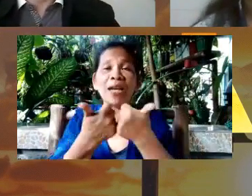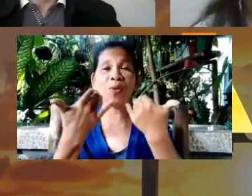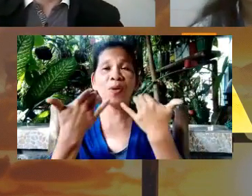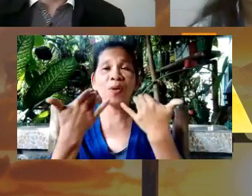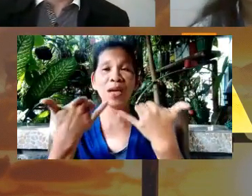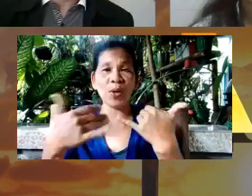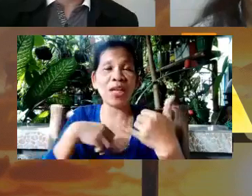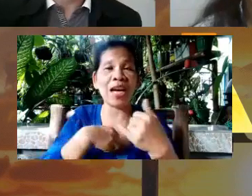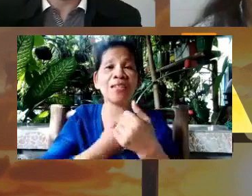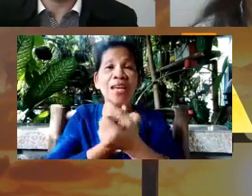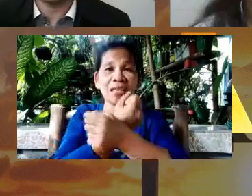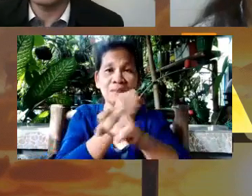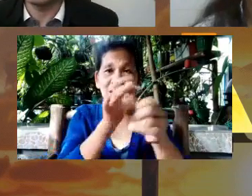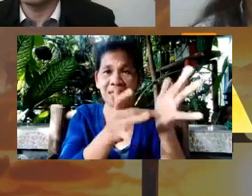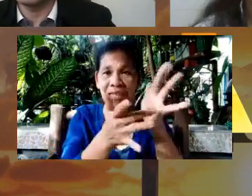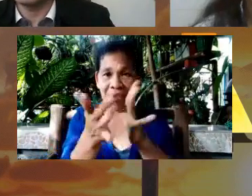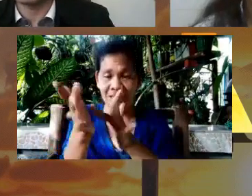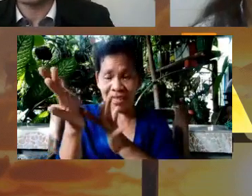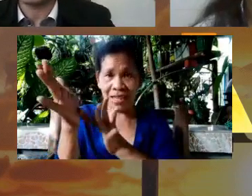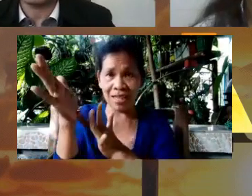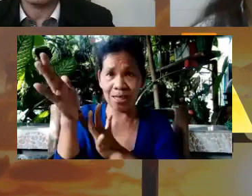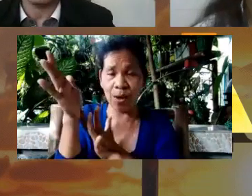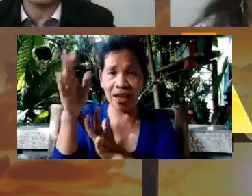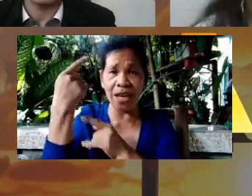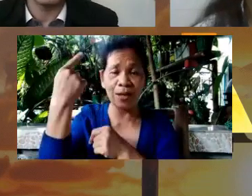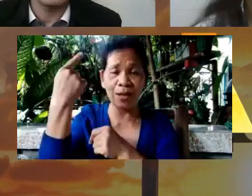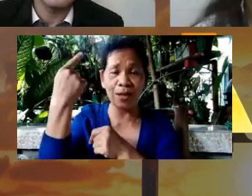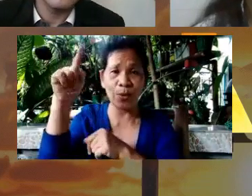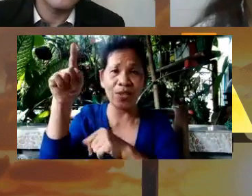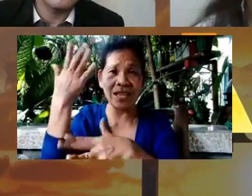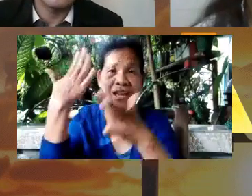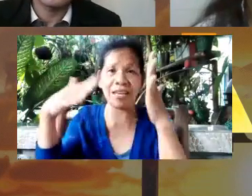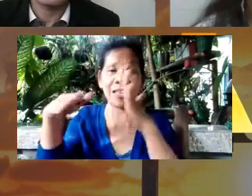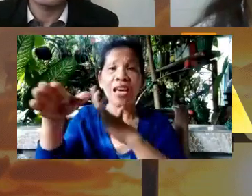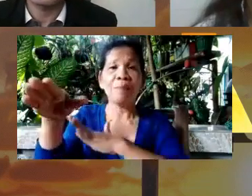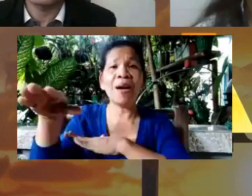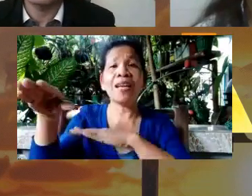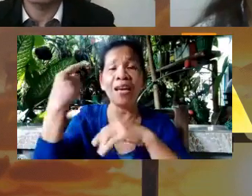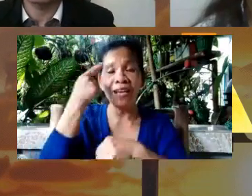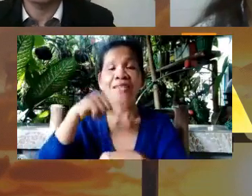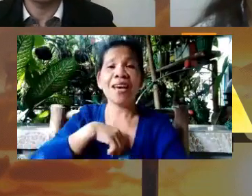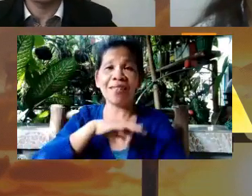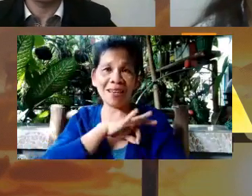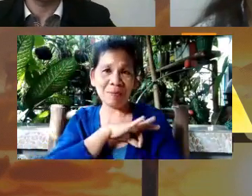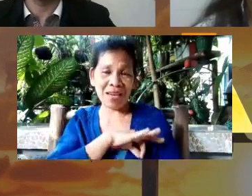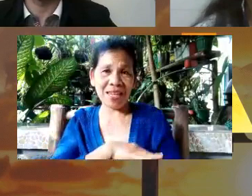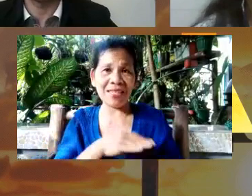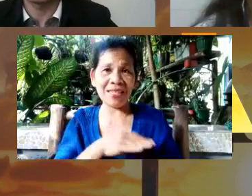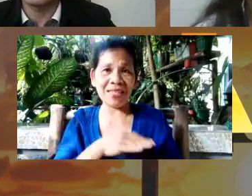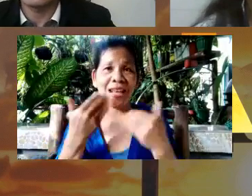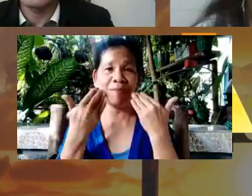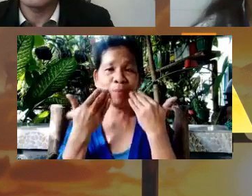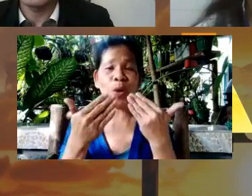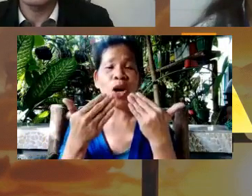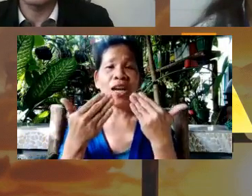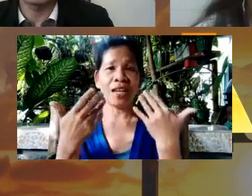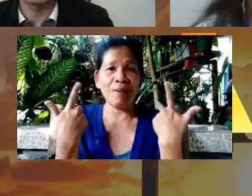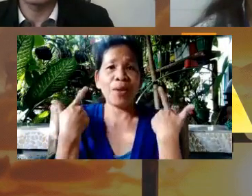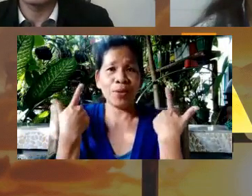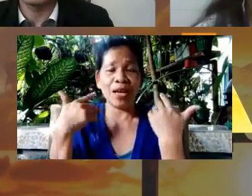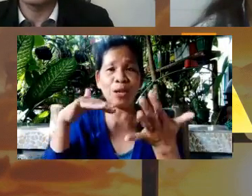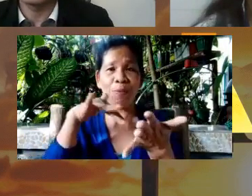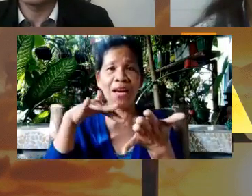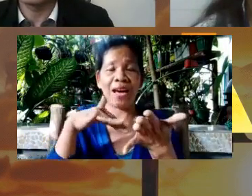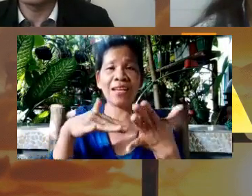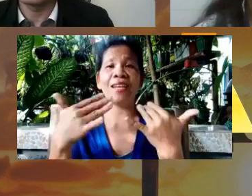kung paano ngayon ang ating tagapagligtas na si Kristo ay naandoon sa langit para sa ating kapakanan. Salamat po na